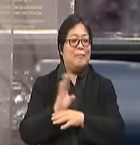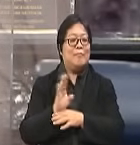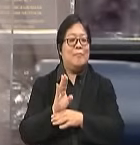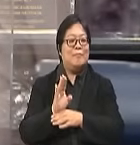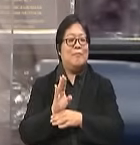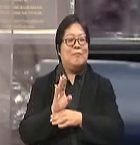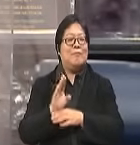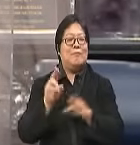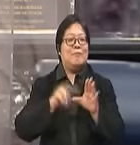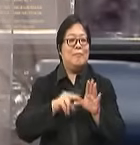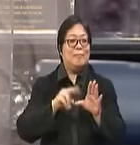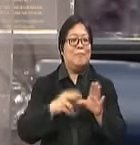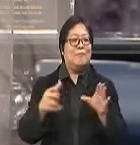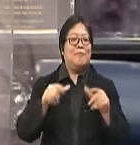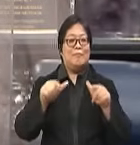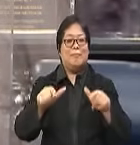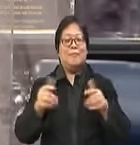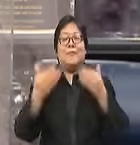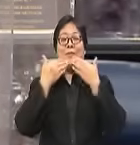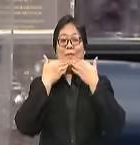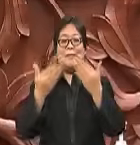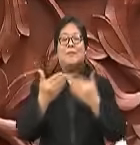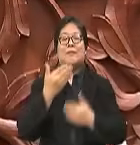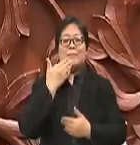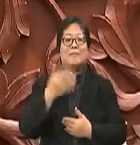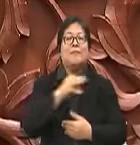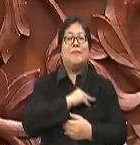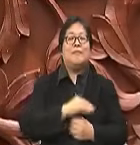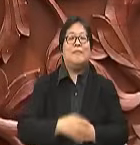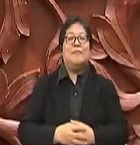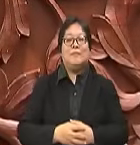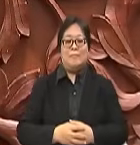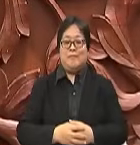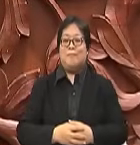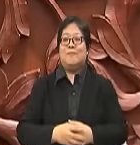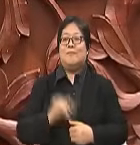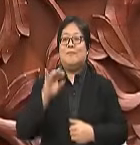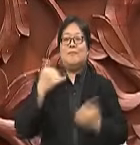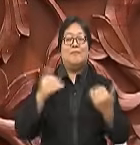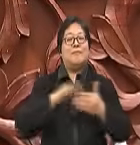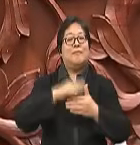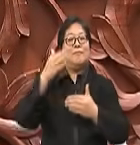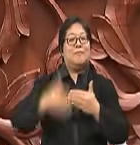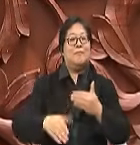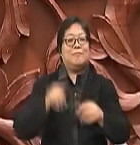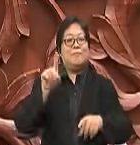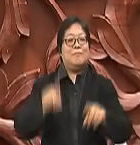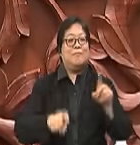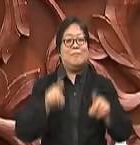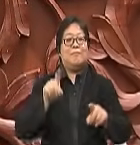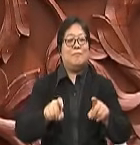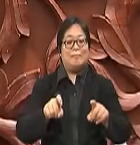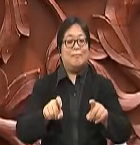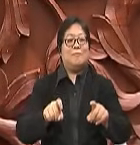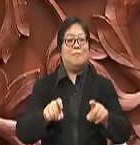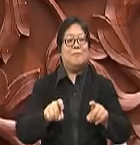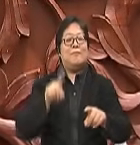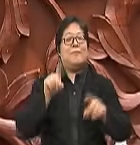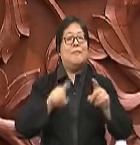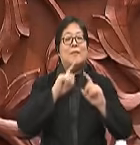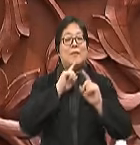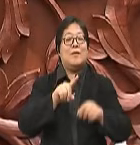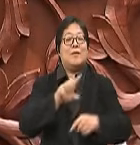FK perabot kayu Ning Terima kasih SMP atau informasi karena Tamala sesi untuk waktu